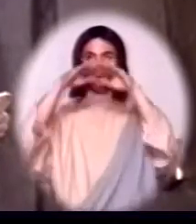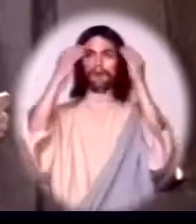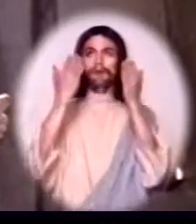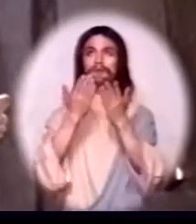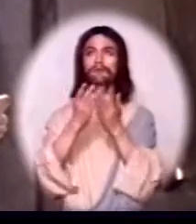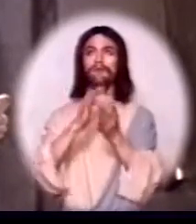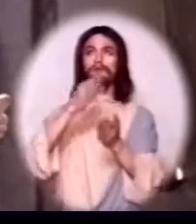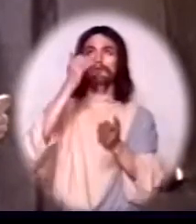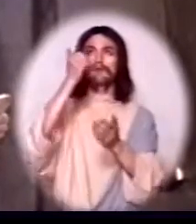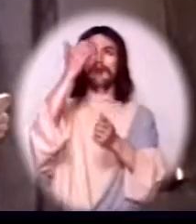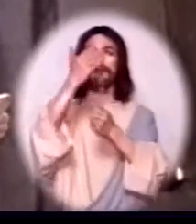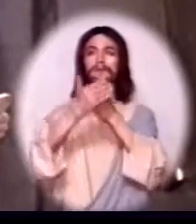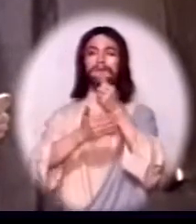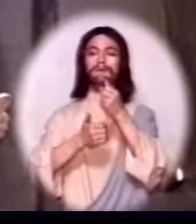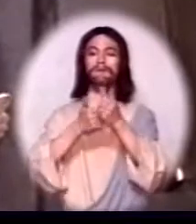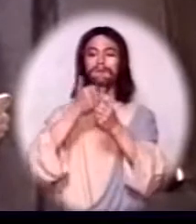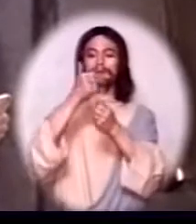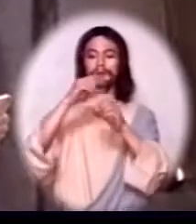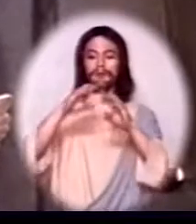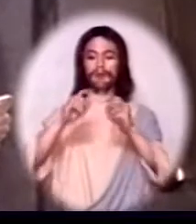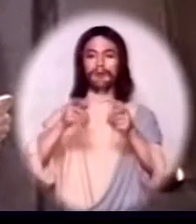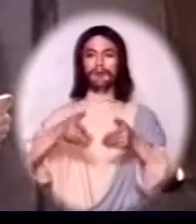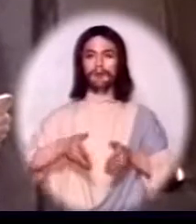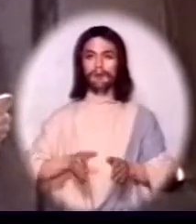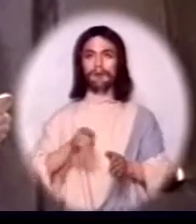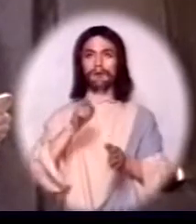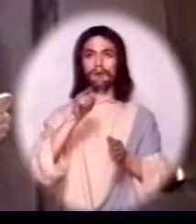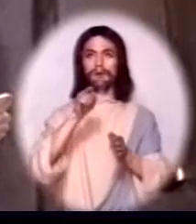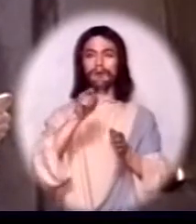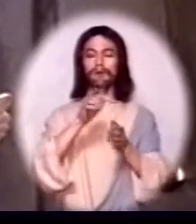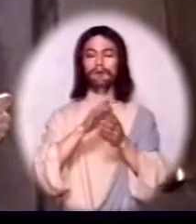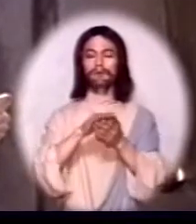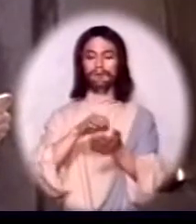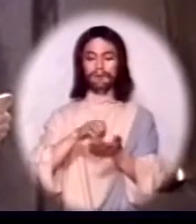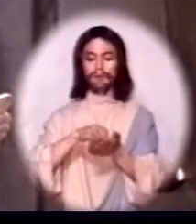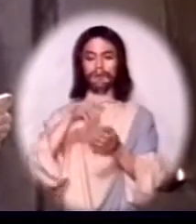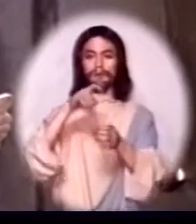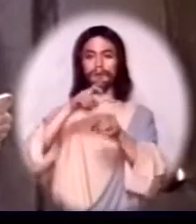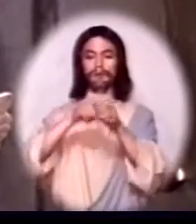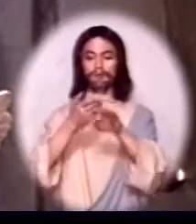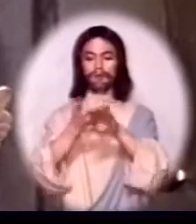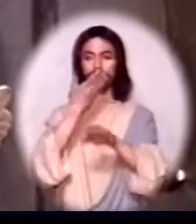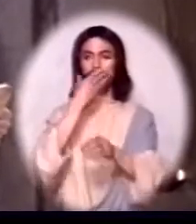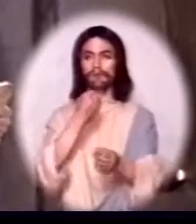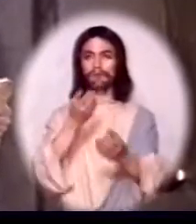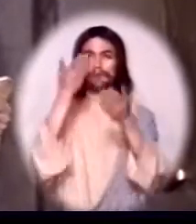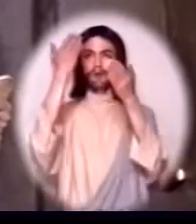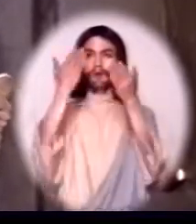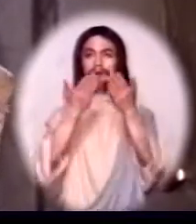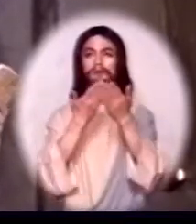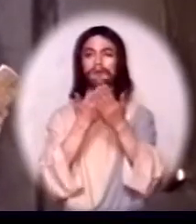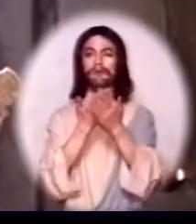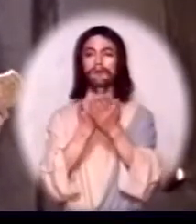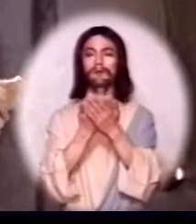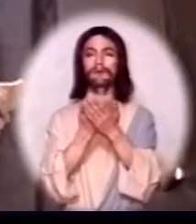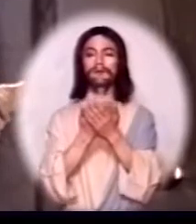만유의 주재이신 우리 하나님, 땅의 소산인 이 떡 위에 축복하옵소서.